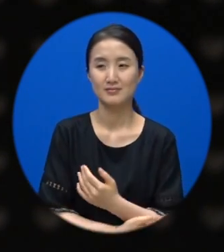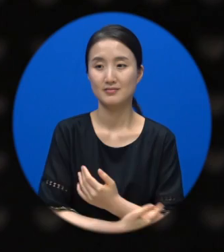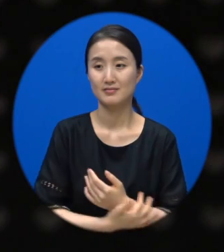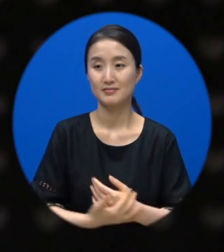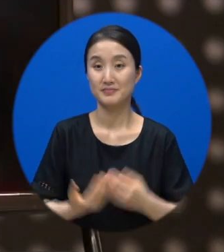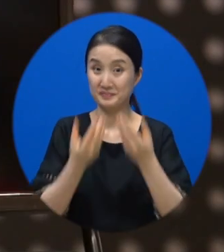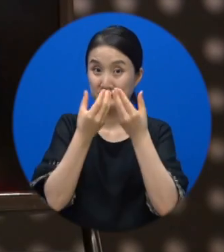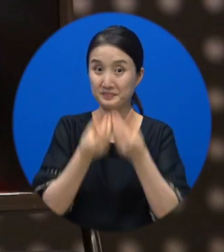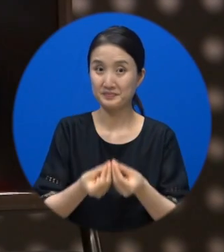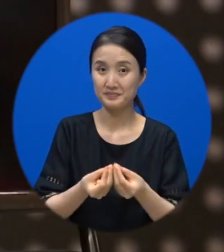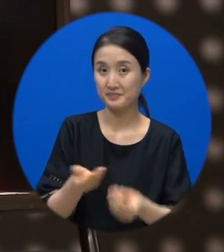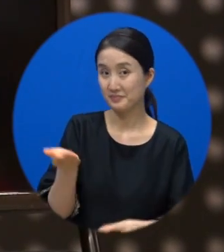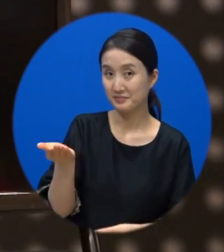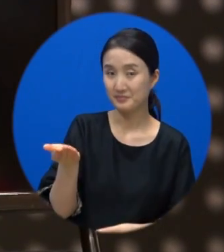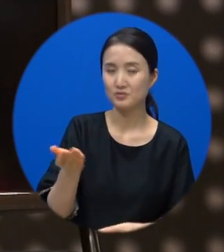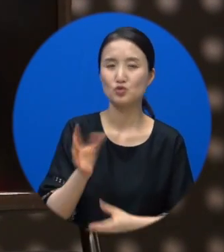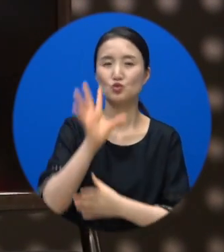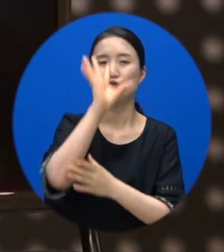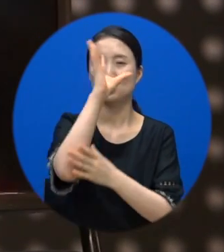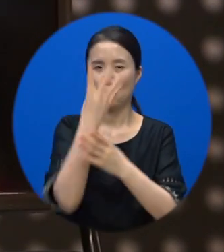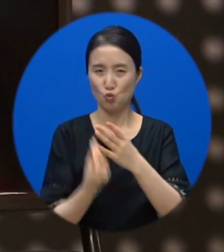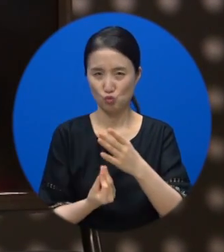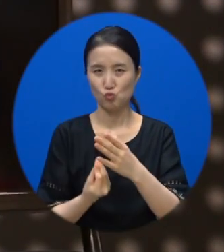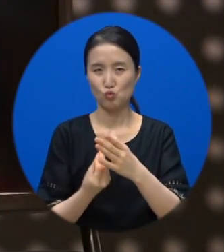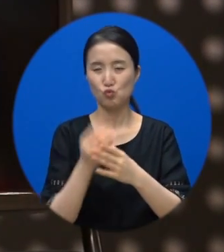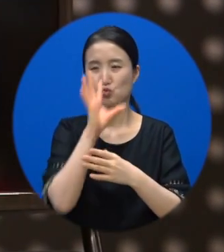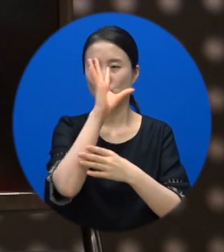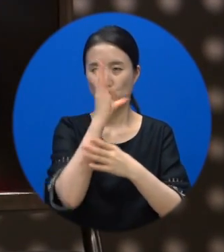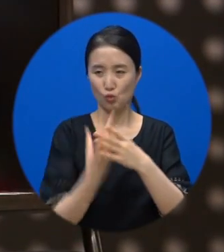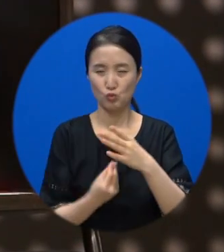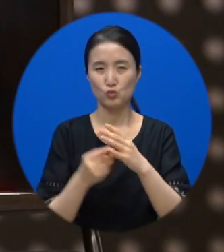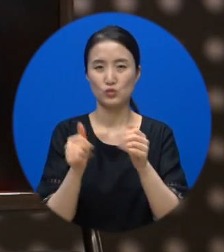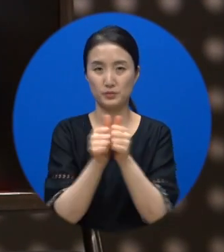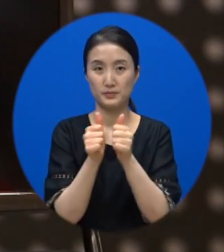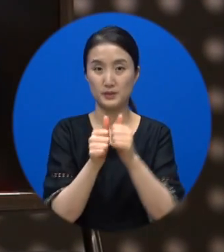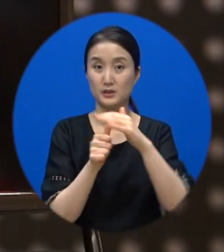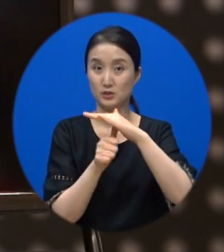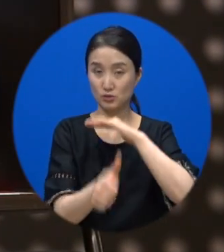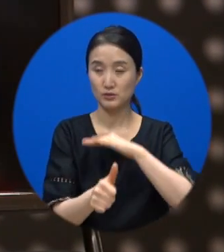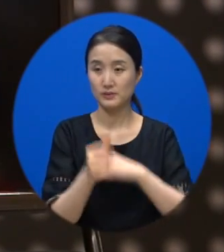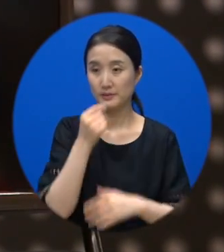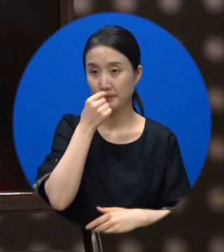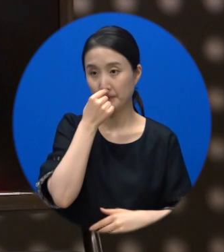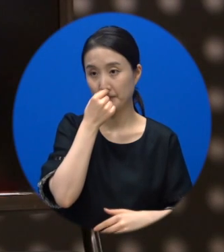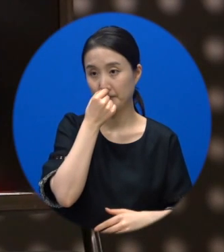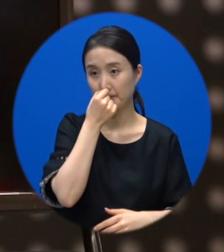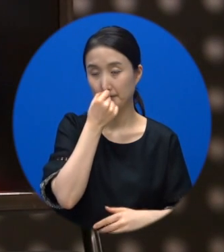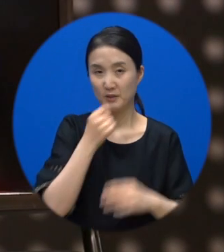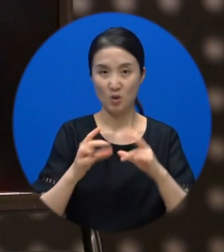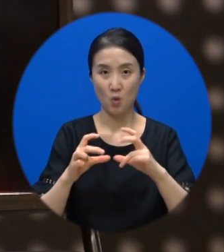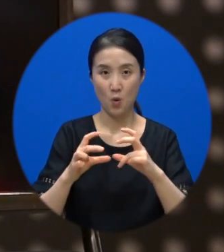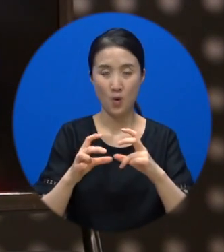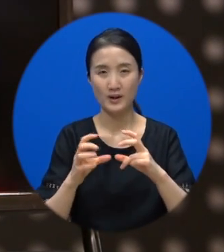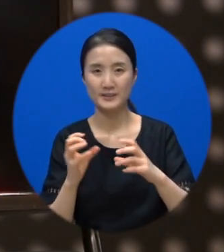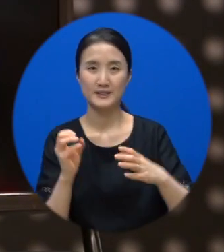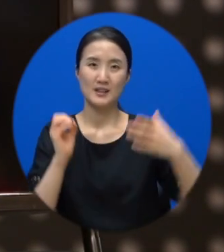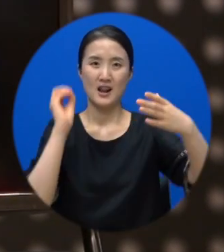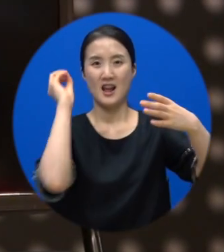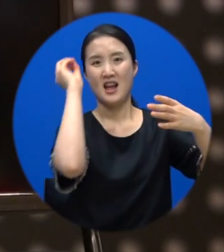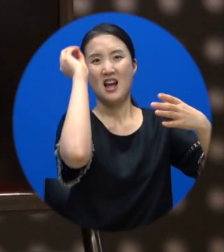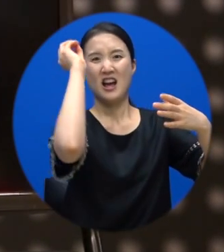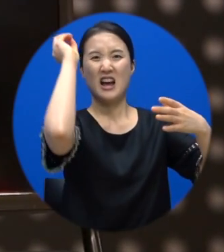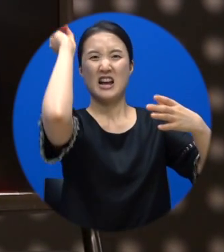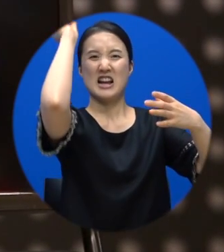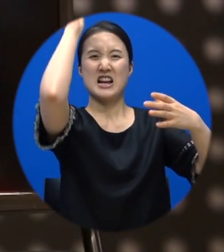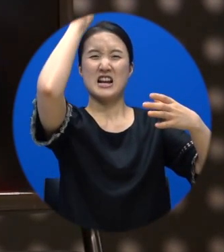여기 농구 선수가 있어요. 지금 농구 골대 앞에서 공을 가지고 섰어요.